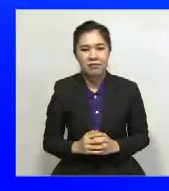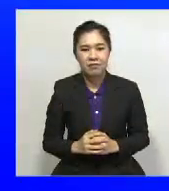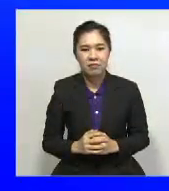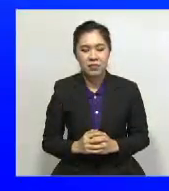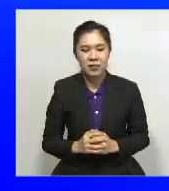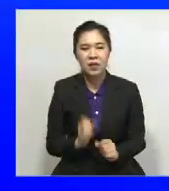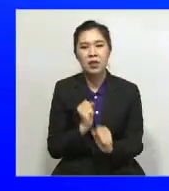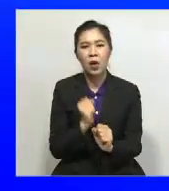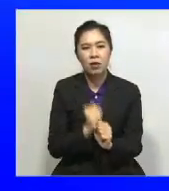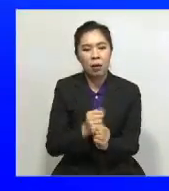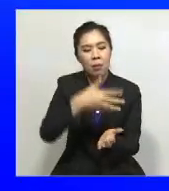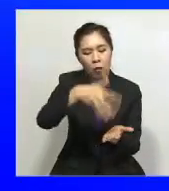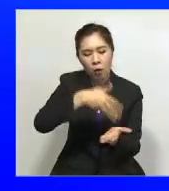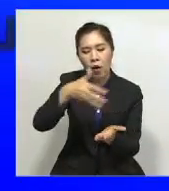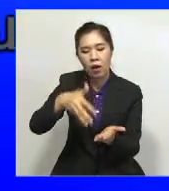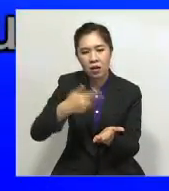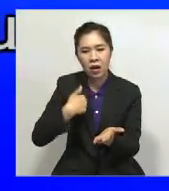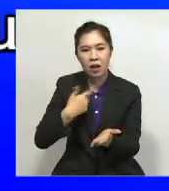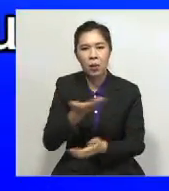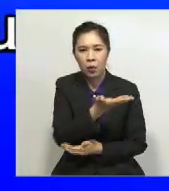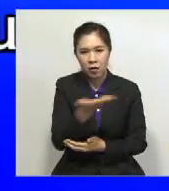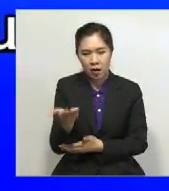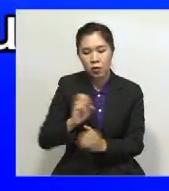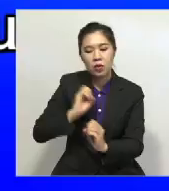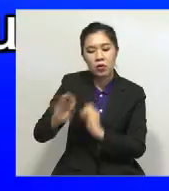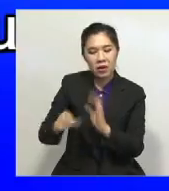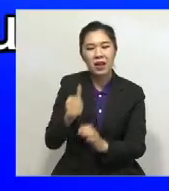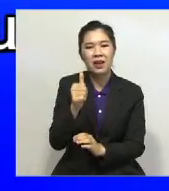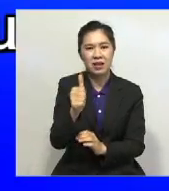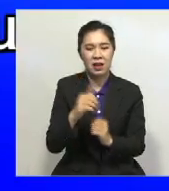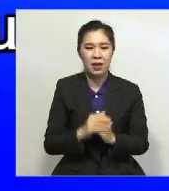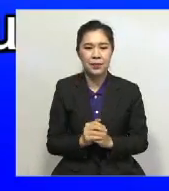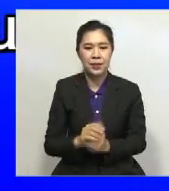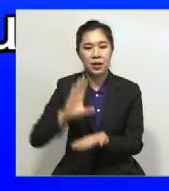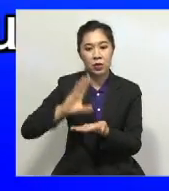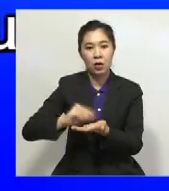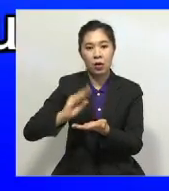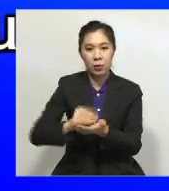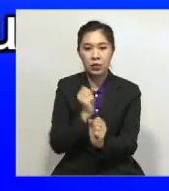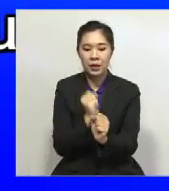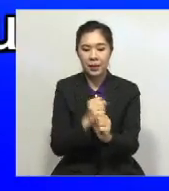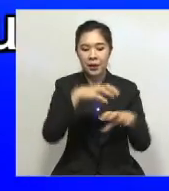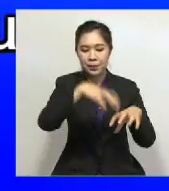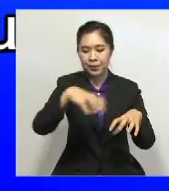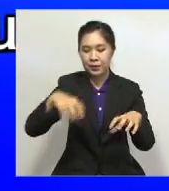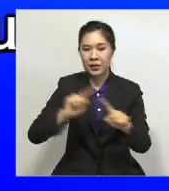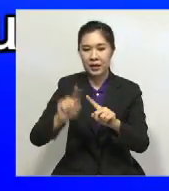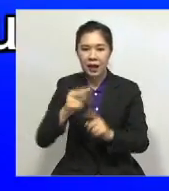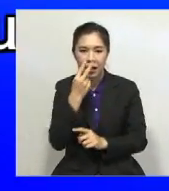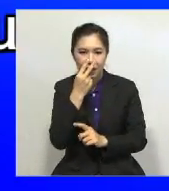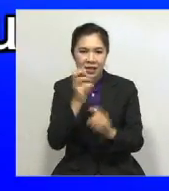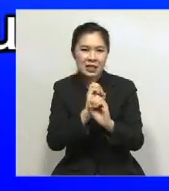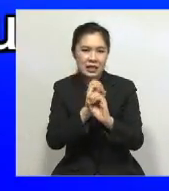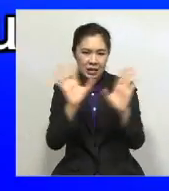เห็นใจคนกวาดถนนด้วยนะคะก็ทิ้งให้ลงที่ด้วยถ้าจะใช้ค่ะทั้งนี้นะคะมีข้อมูลจากหลายหน่วยงานนะคุณผู้ชมที่แสดงให้เห็นชัดเจนเล